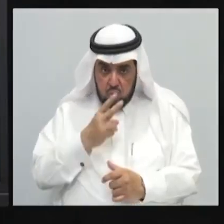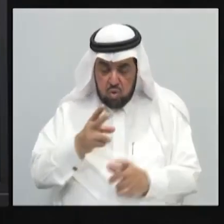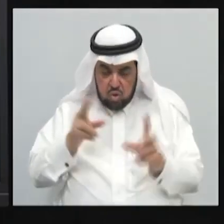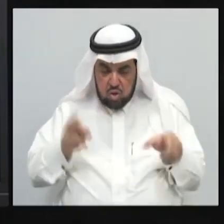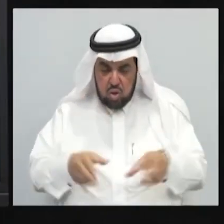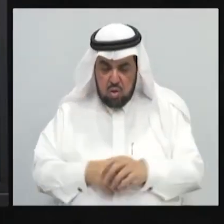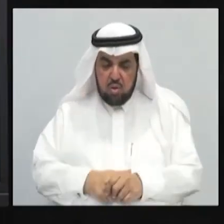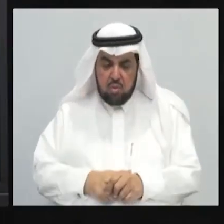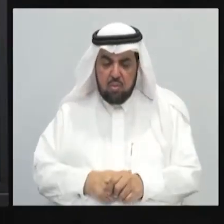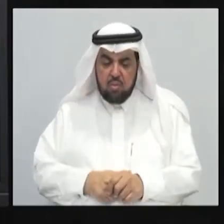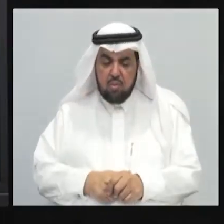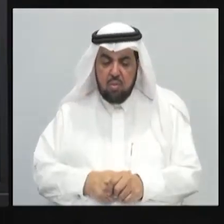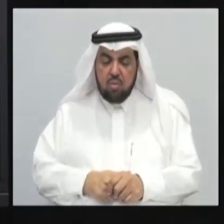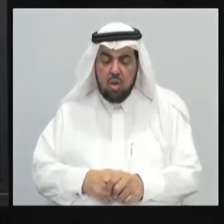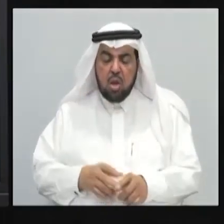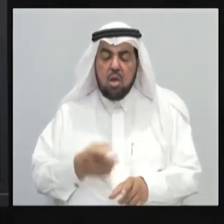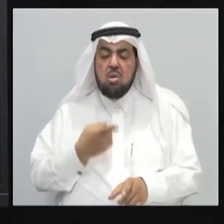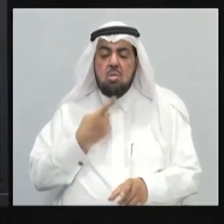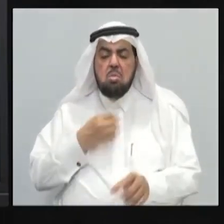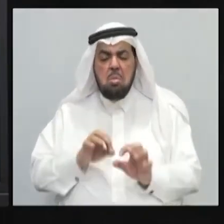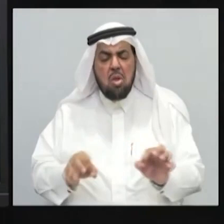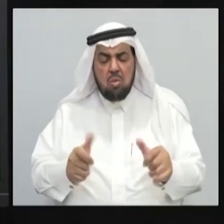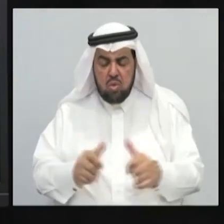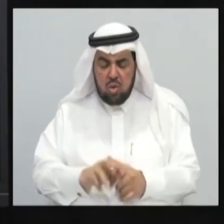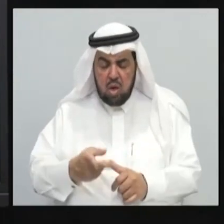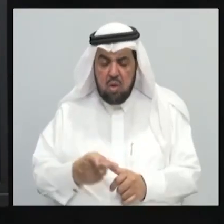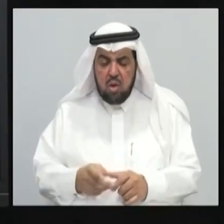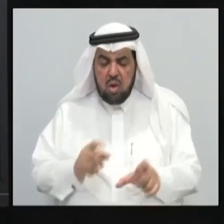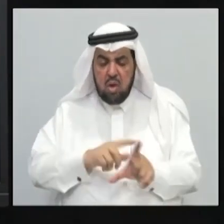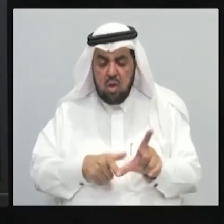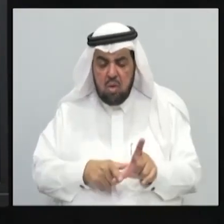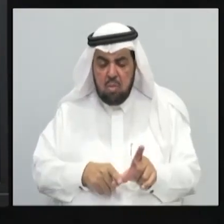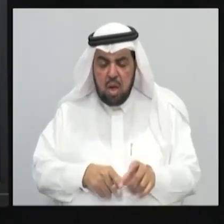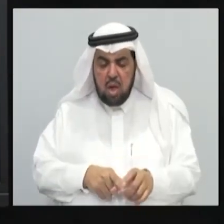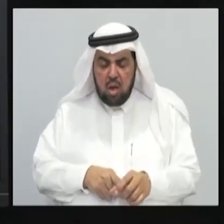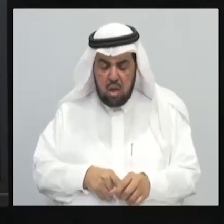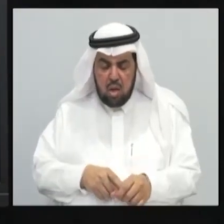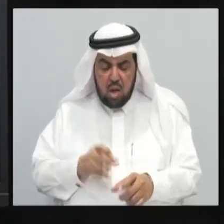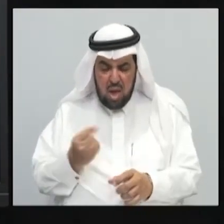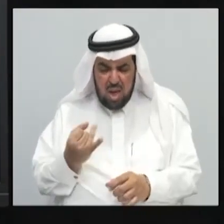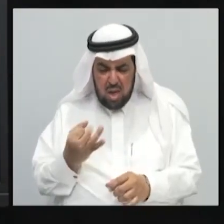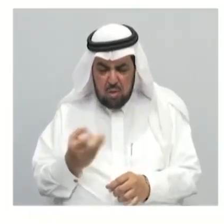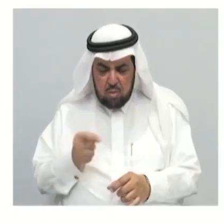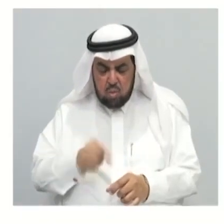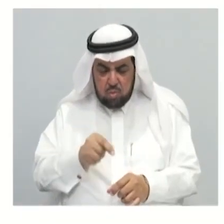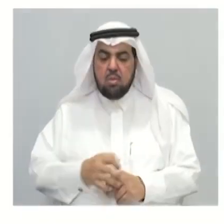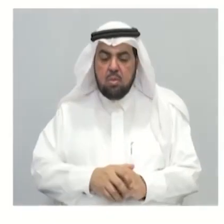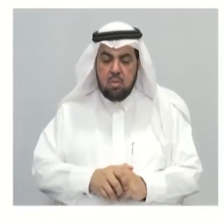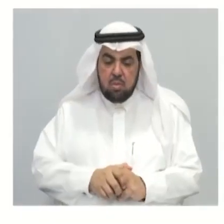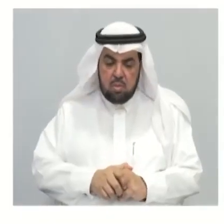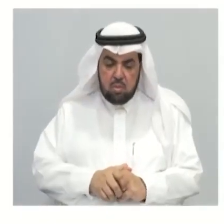الشكل ننظر ما هي القيمه المناسبه ونقوم بتغيير الزوايا بناء على القيمه الموجوده